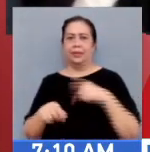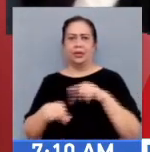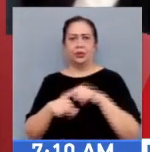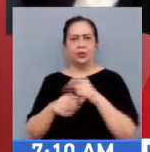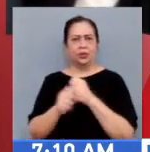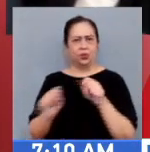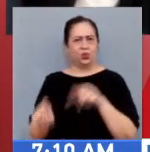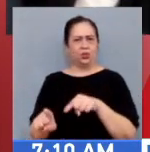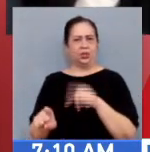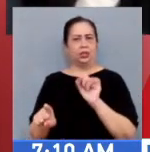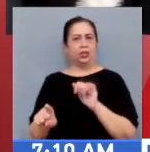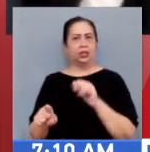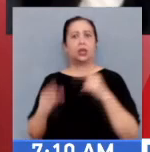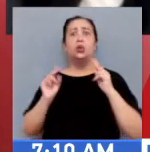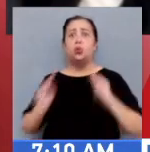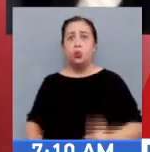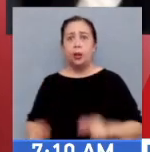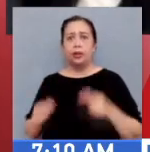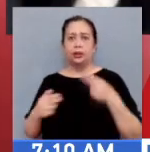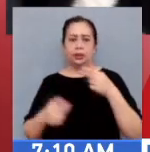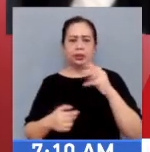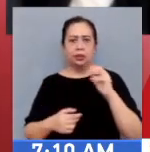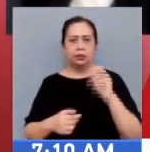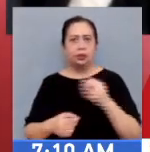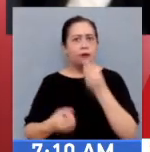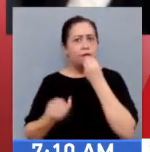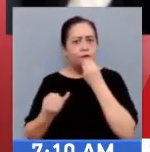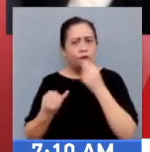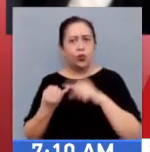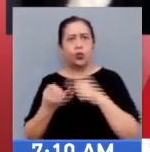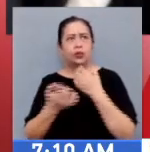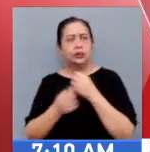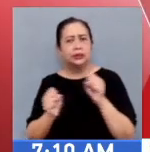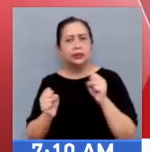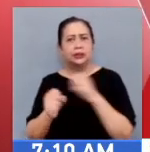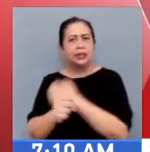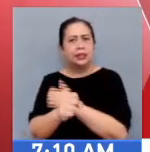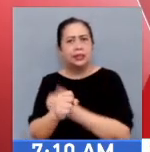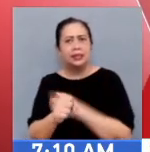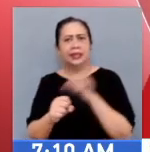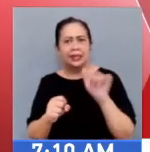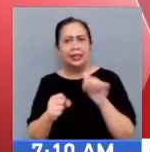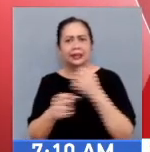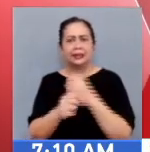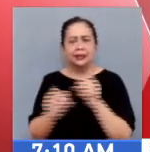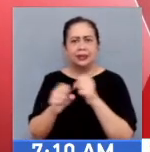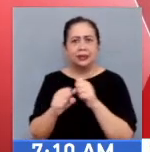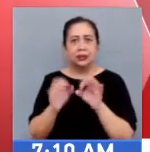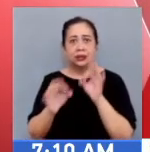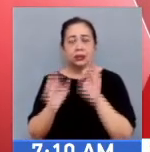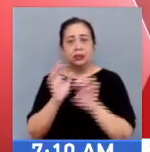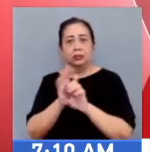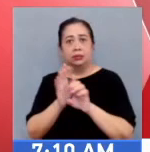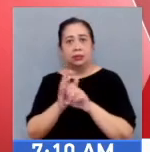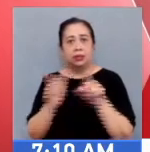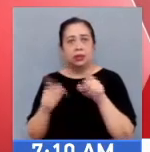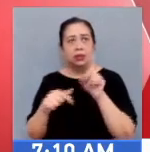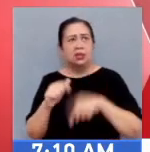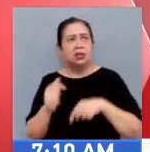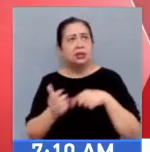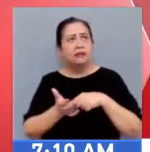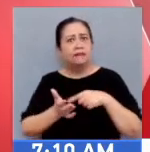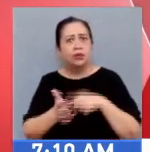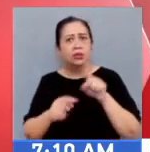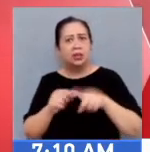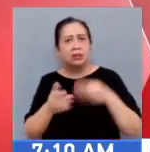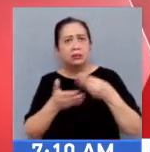is human security, food security, energy security. Mantakin mo kung hindi mo na kayang magbili ng gasolina